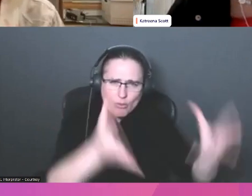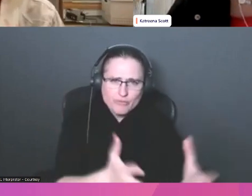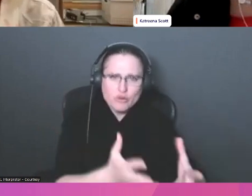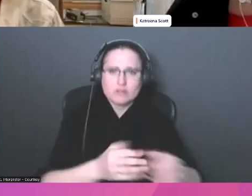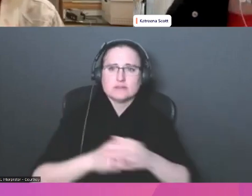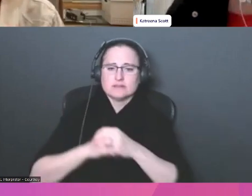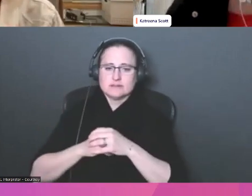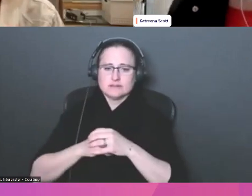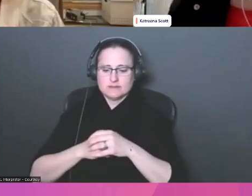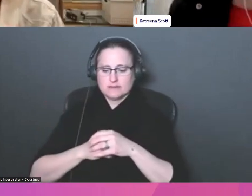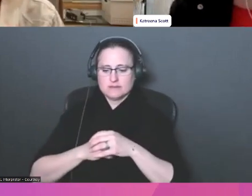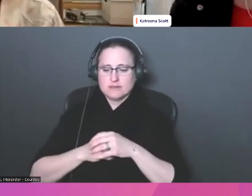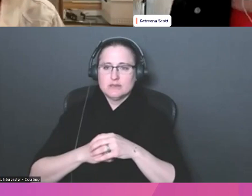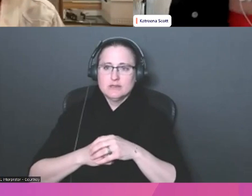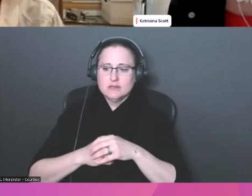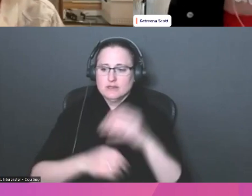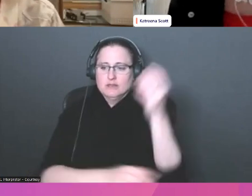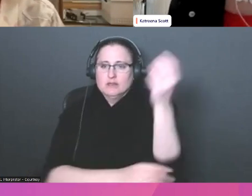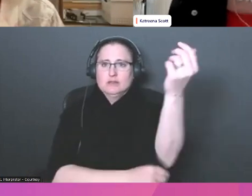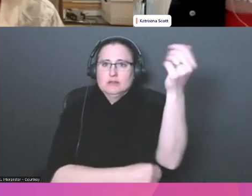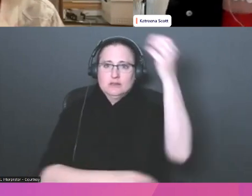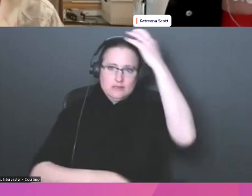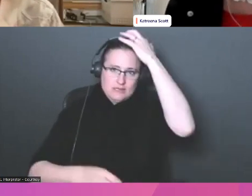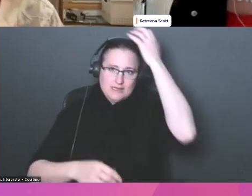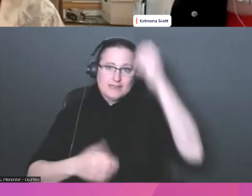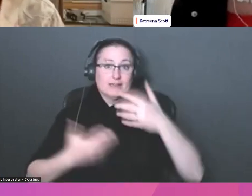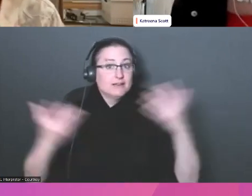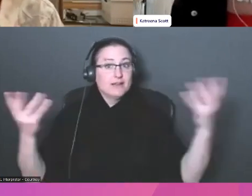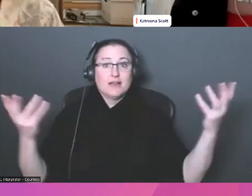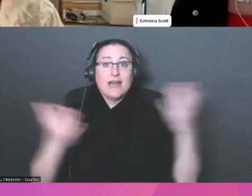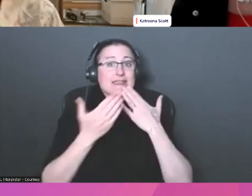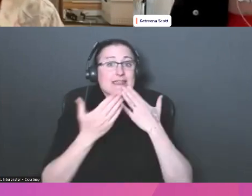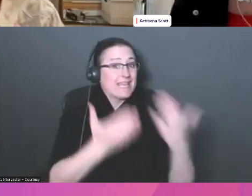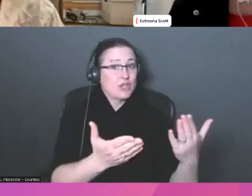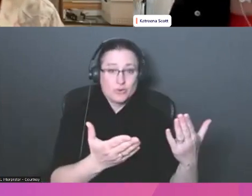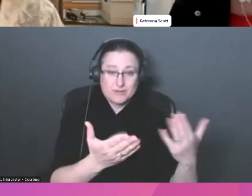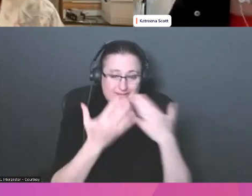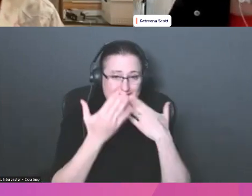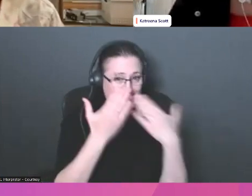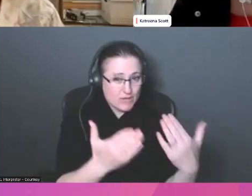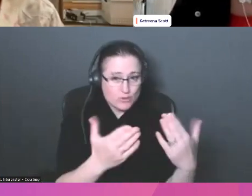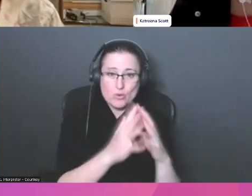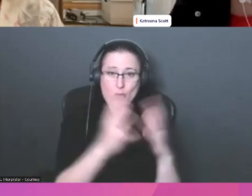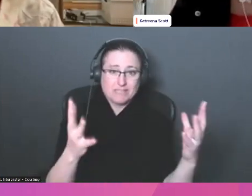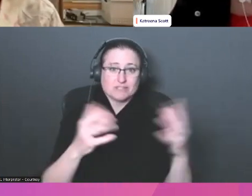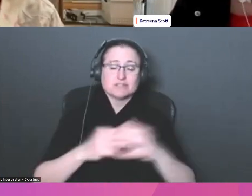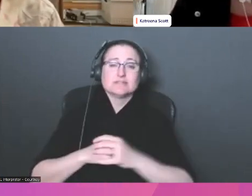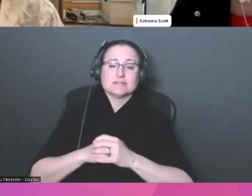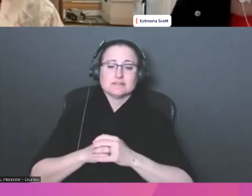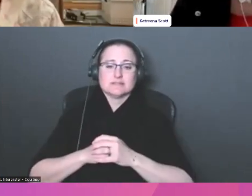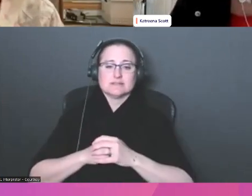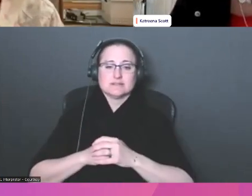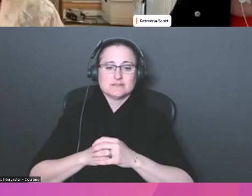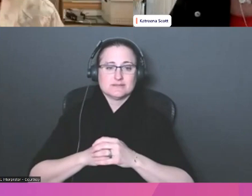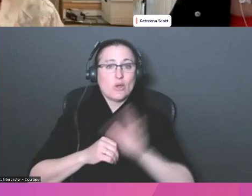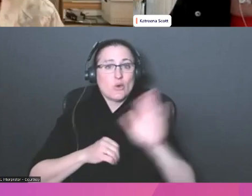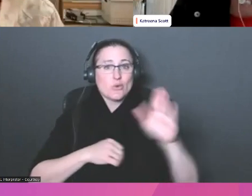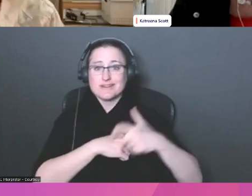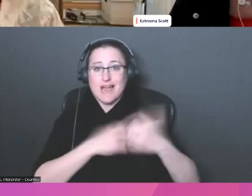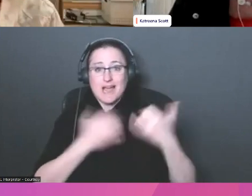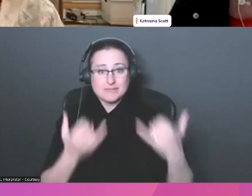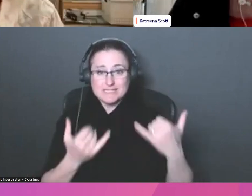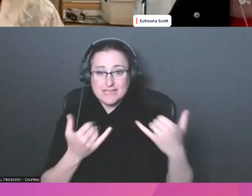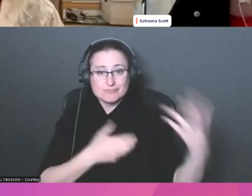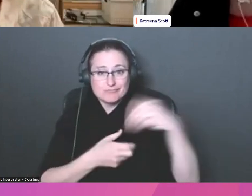violence conjugale. Bon, Merci beaucoup, Dr. Tori,